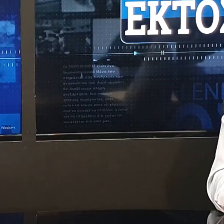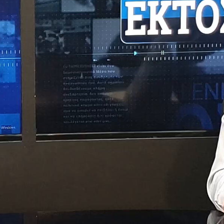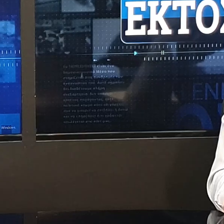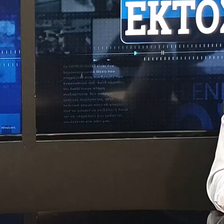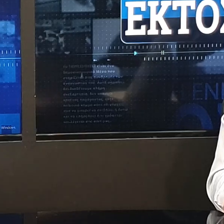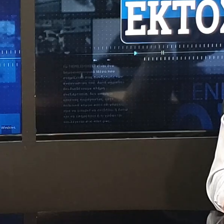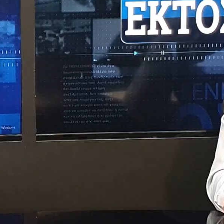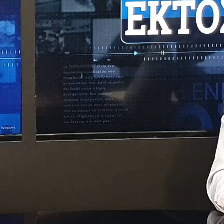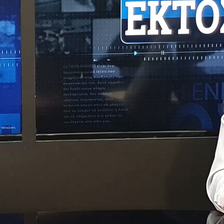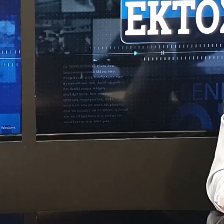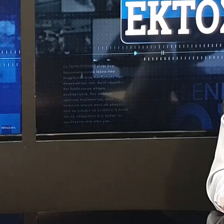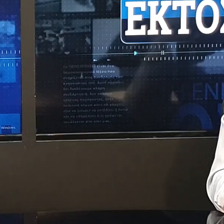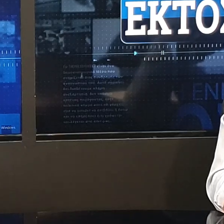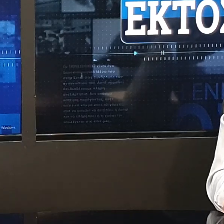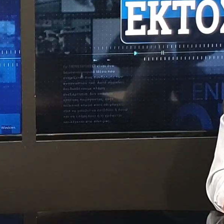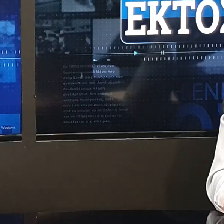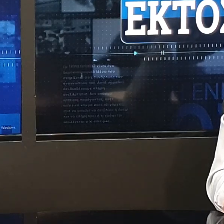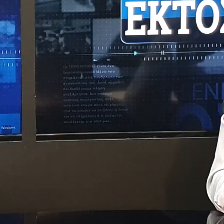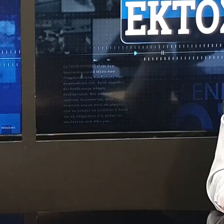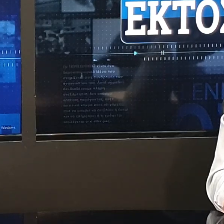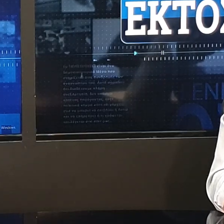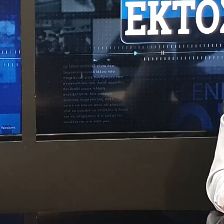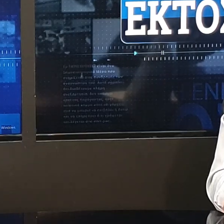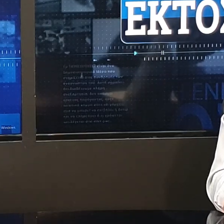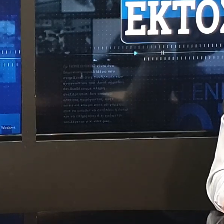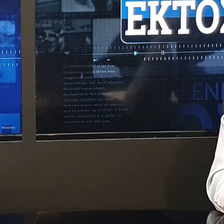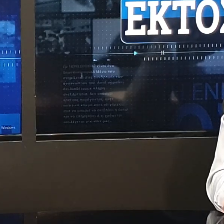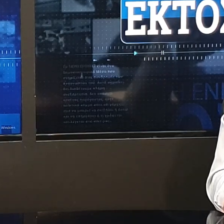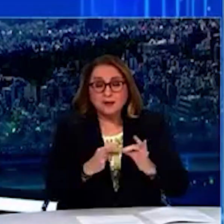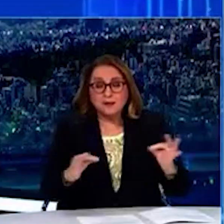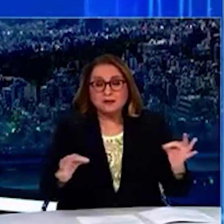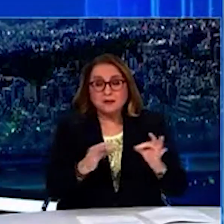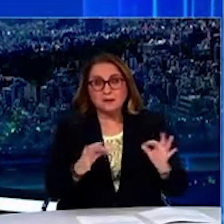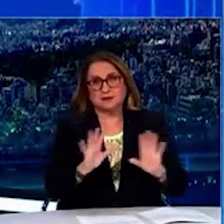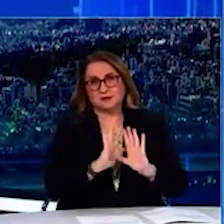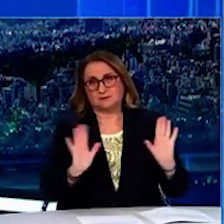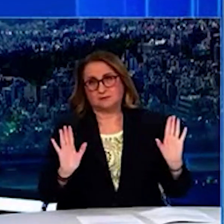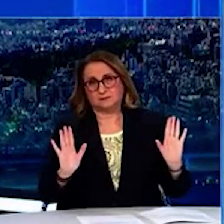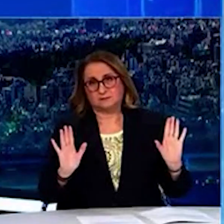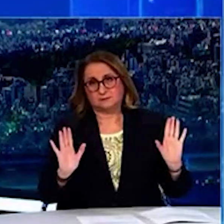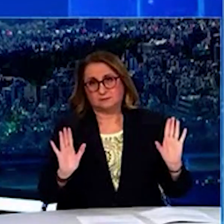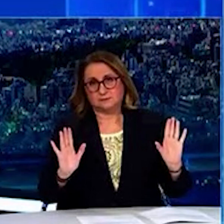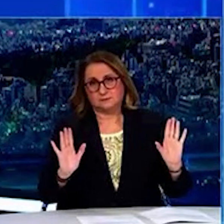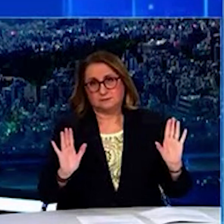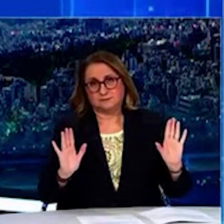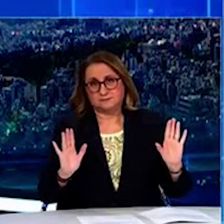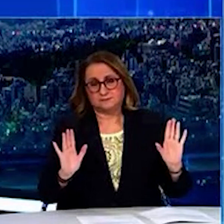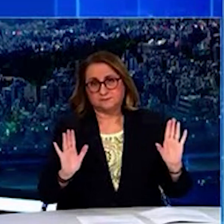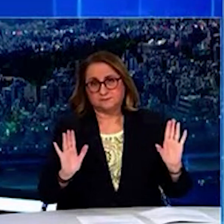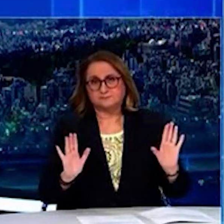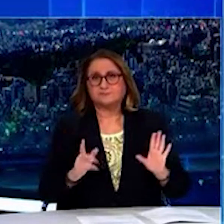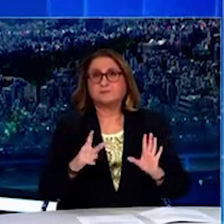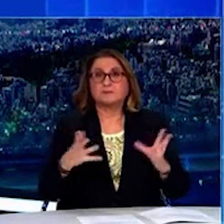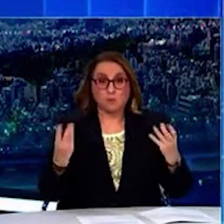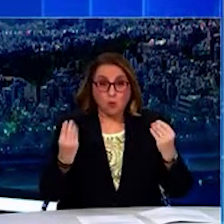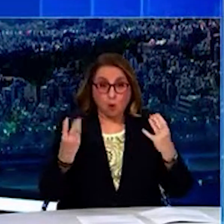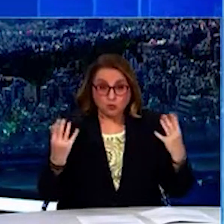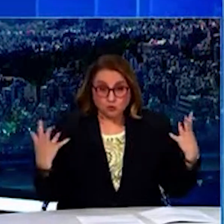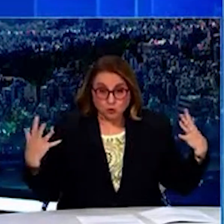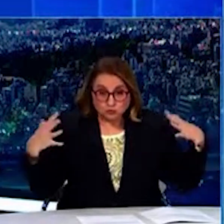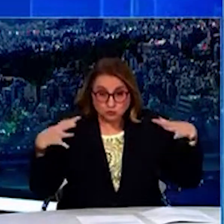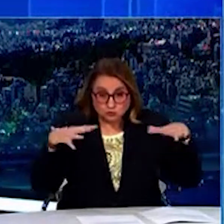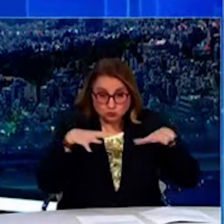μέσα μαζικής μεταφοράς και την Εκκλησία αντίστοιχα. Σκηνές και καταστάσεις συγχρονισμού